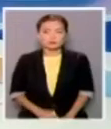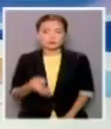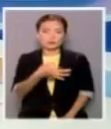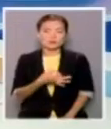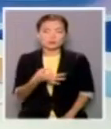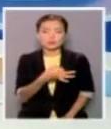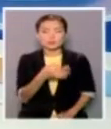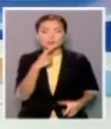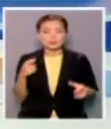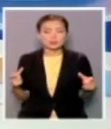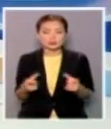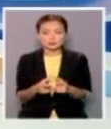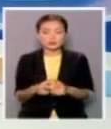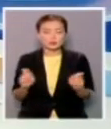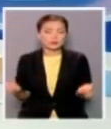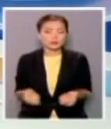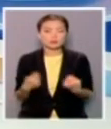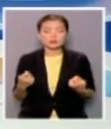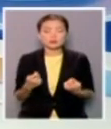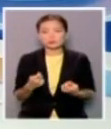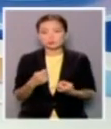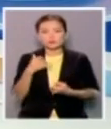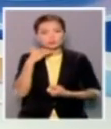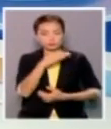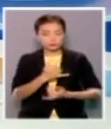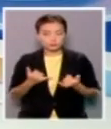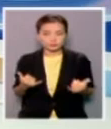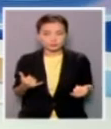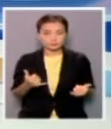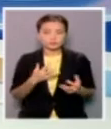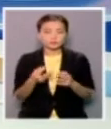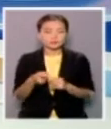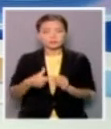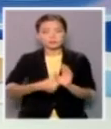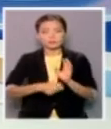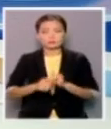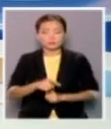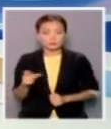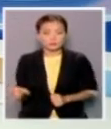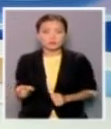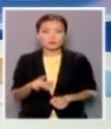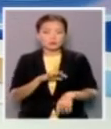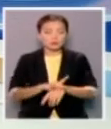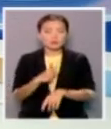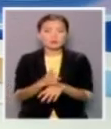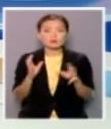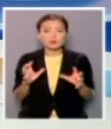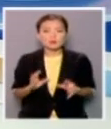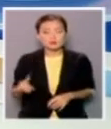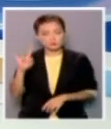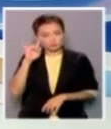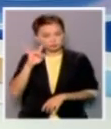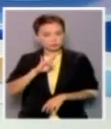Облыста карантин режимінде тәртіп бұзушылықтар тыйылмай тұр. Бүгінге дейін осындай 1600-ден астам дерек тіркелді. Заңды